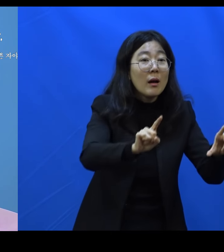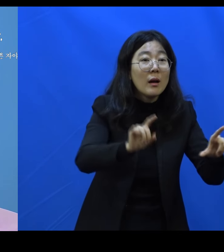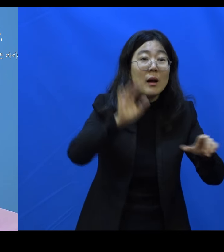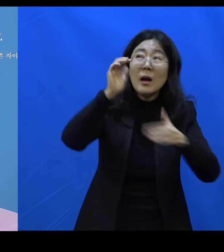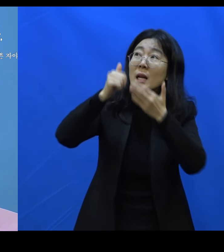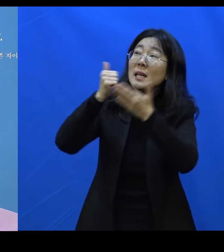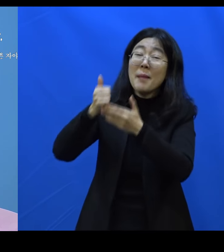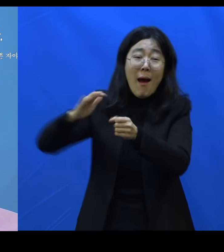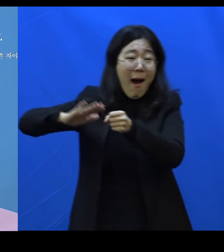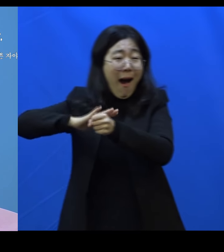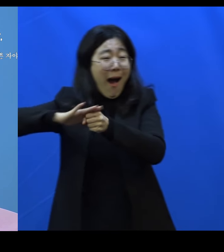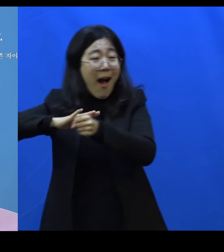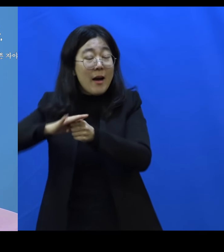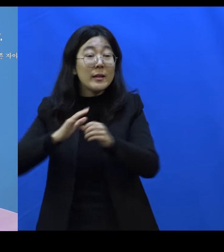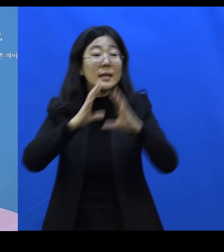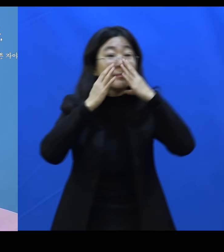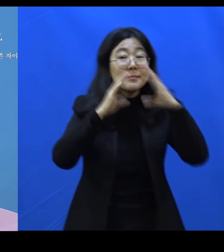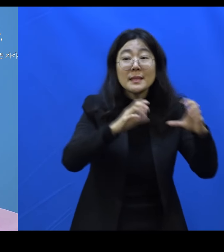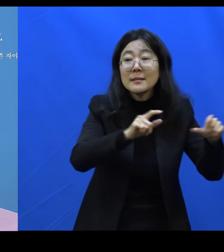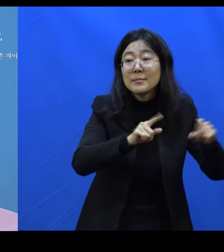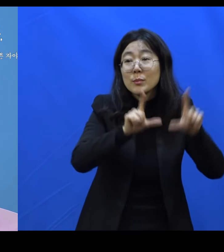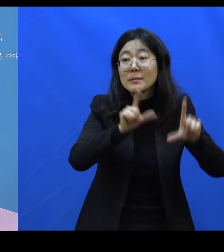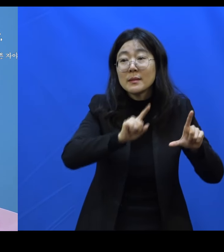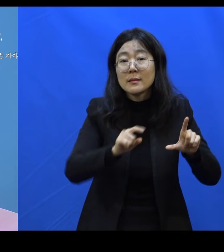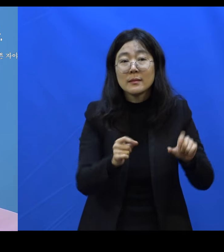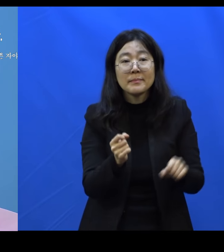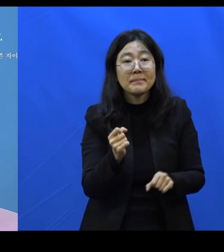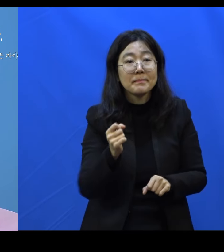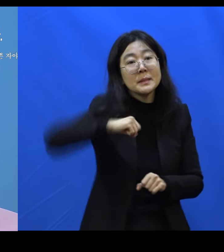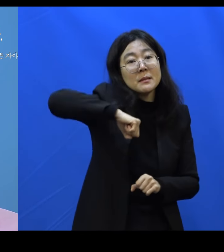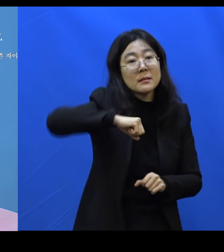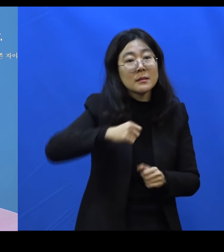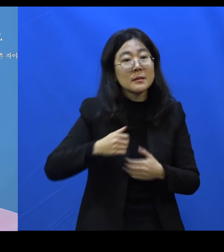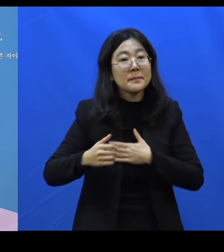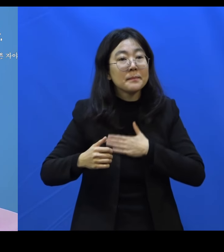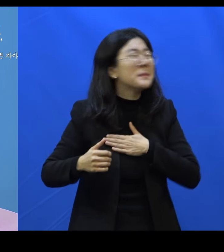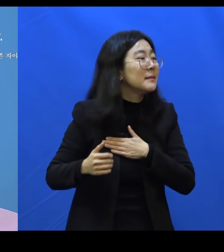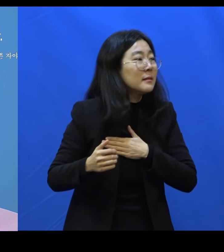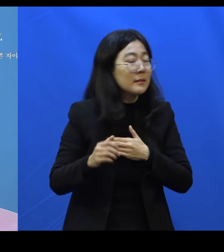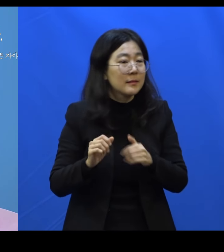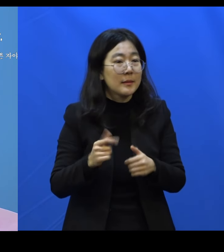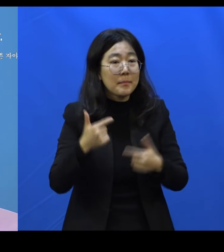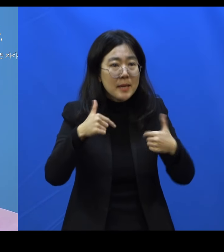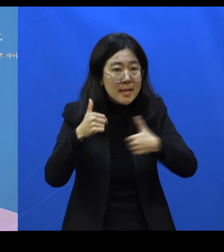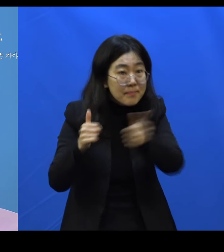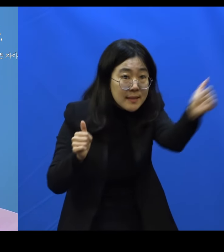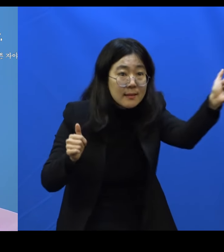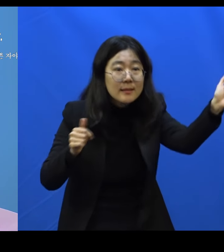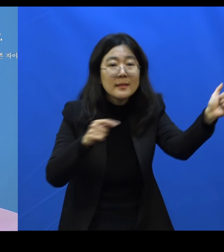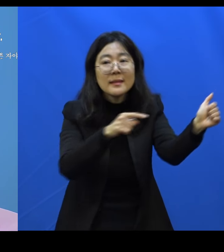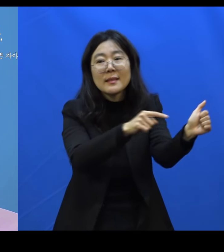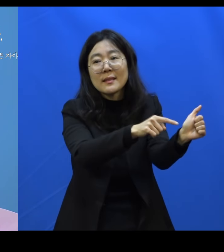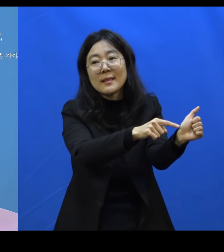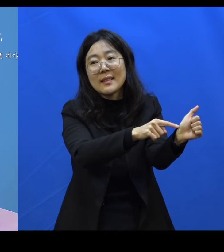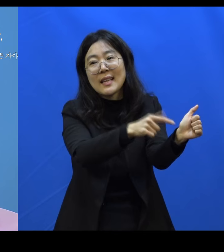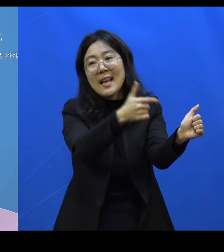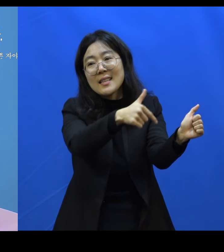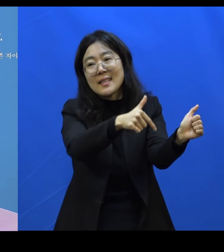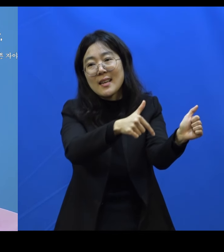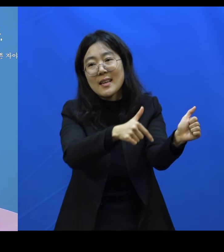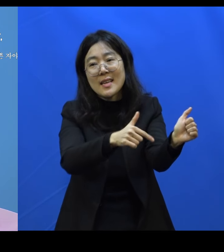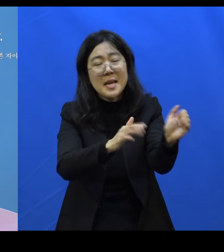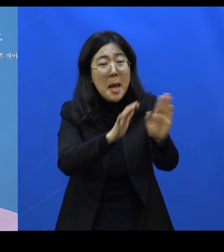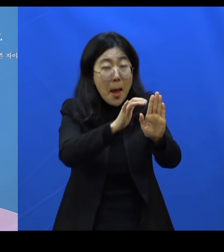참, 주님은 굉장히 빨리 다가오시기를 원해요. 우리를 빨리 만나기를 원하시는데, 그죠? 그러니까 주님은 말을 타고 막 오시는 것